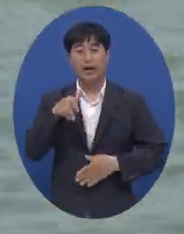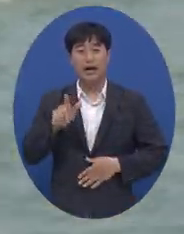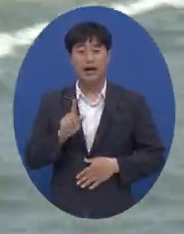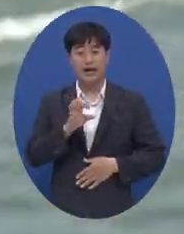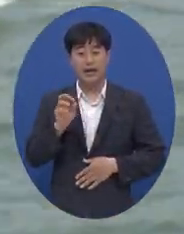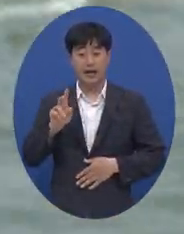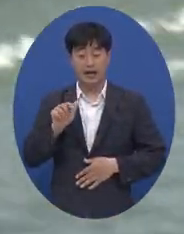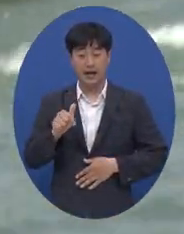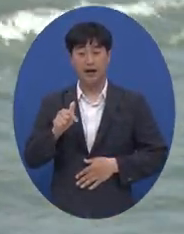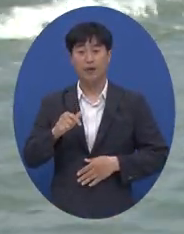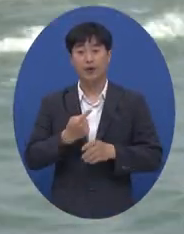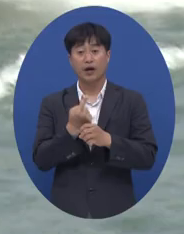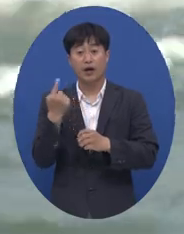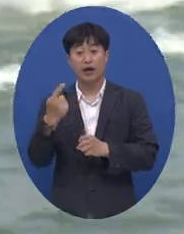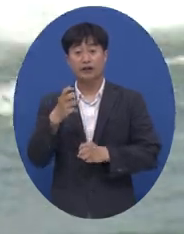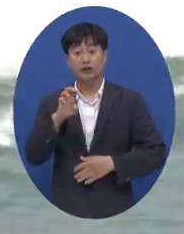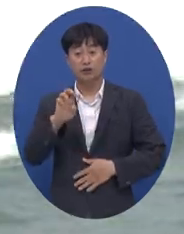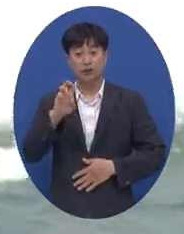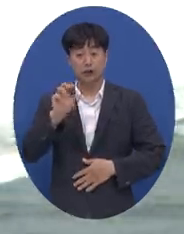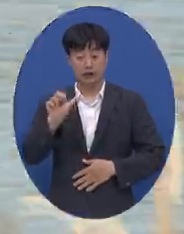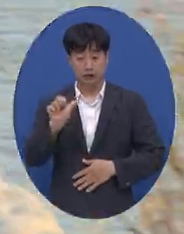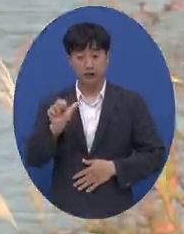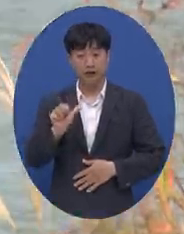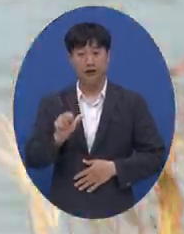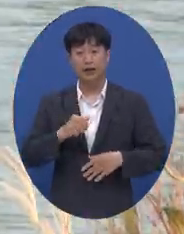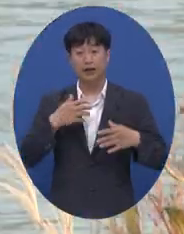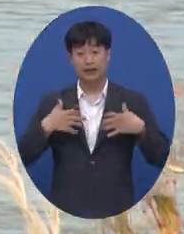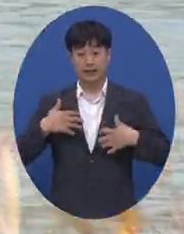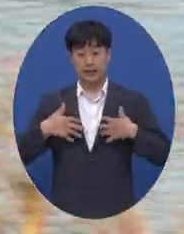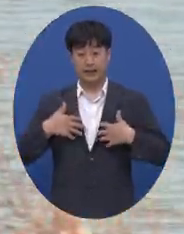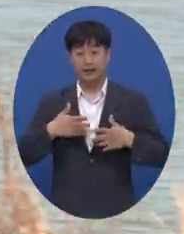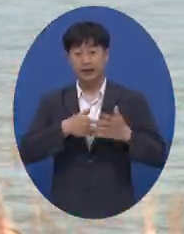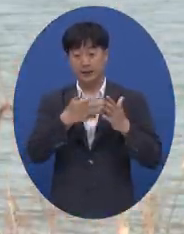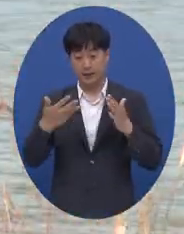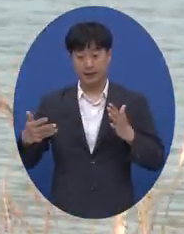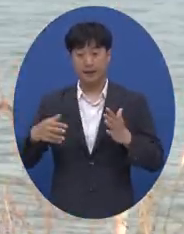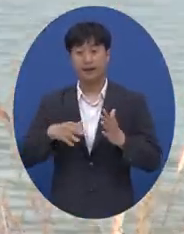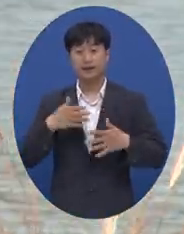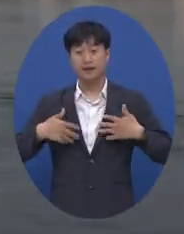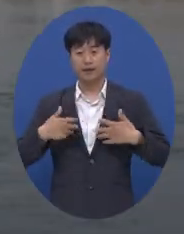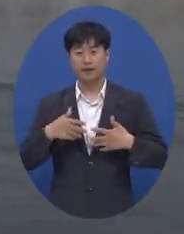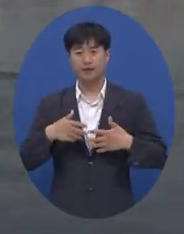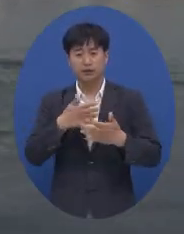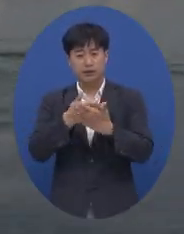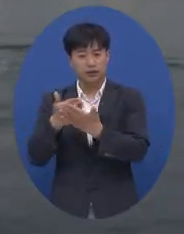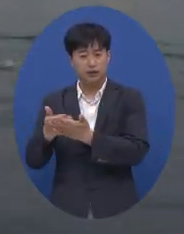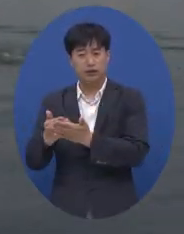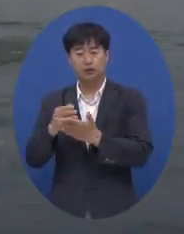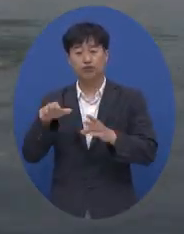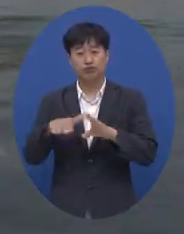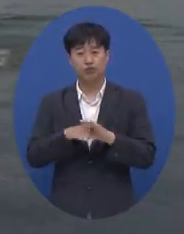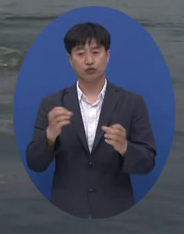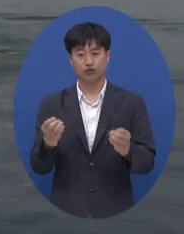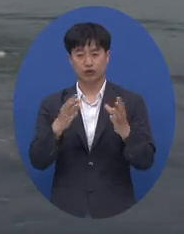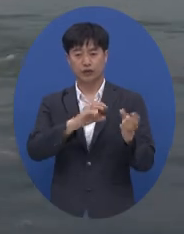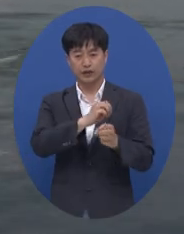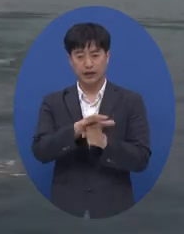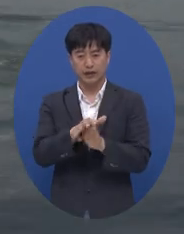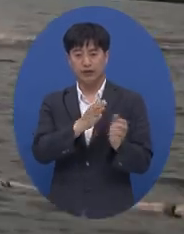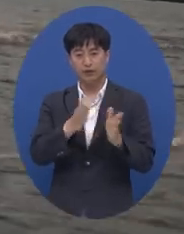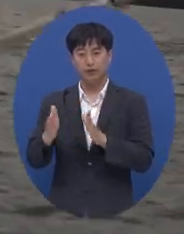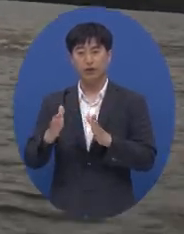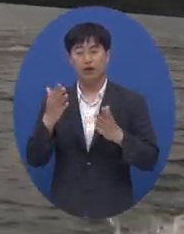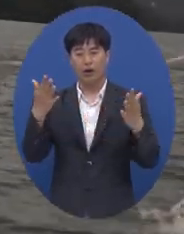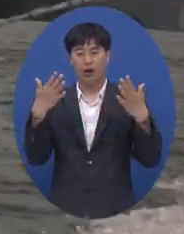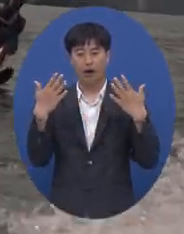바나나보트 등 35개 해양레저 체험 프로그램과 바닥을 지키 디지털 그림 그리 등 문화 행사도 다양하게 준비돼